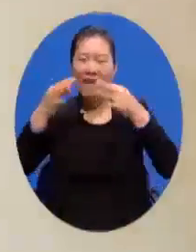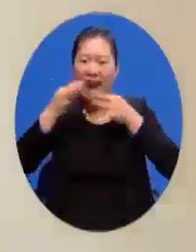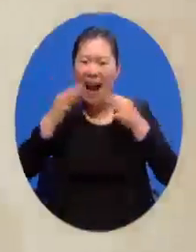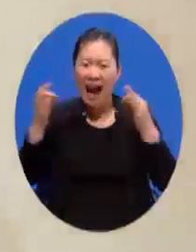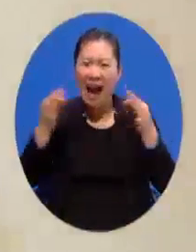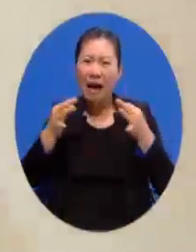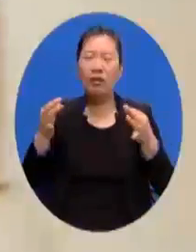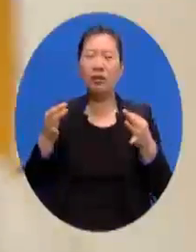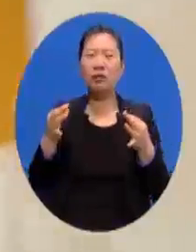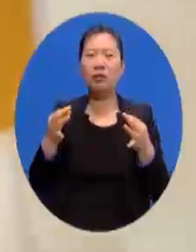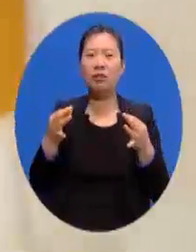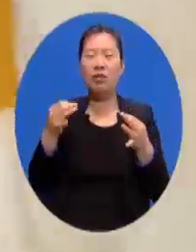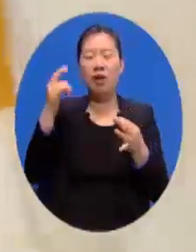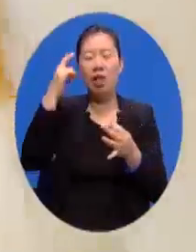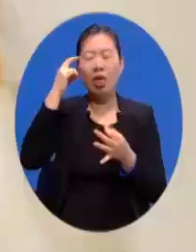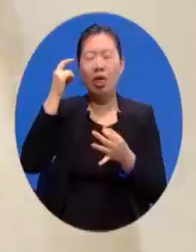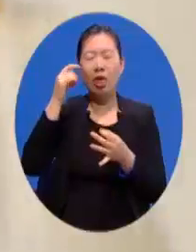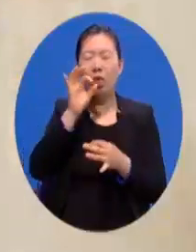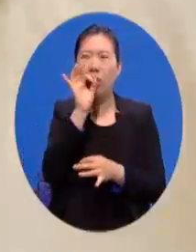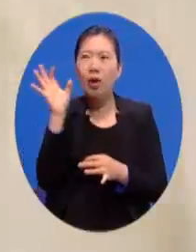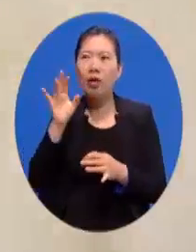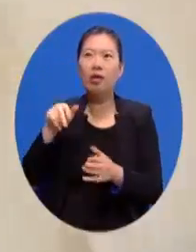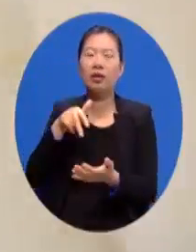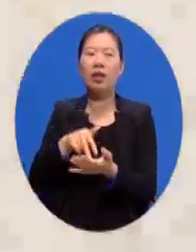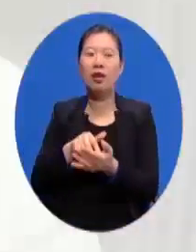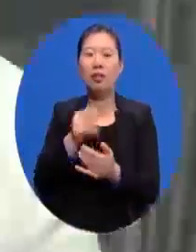지르며 공황상태를 보이는 질환을 말합니다.